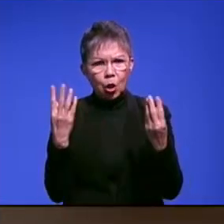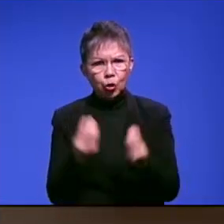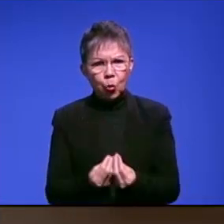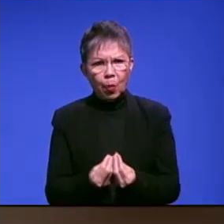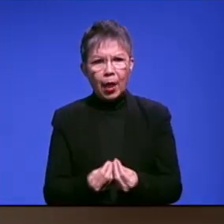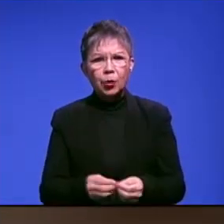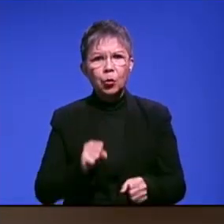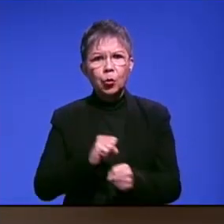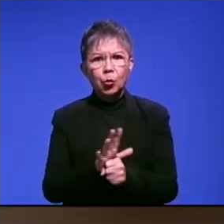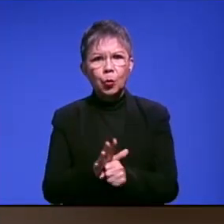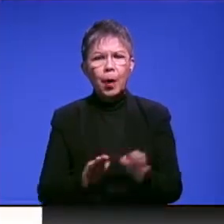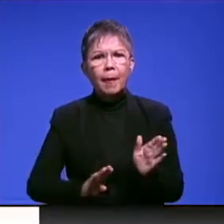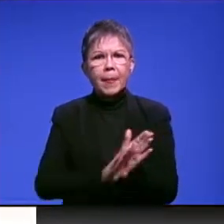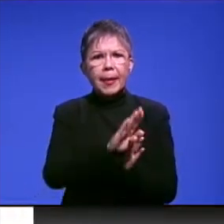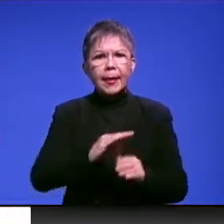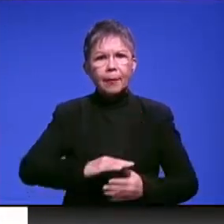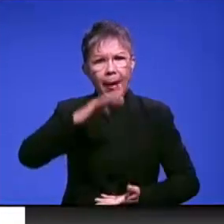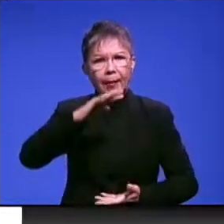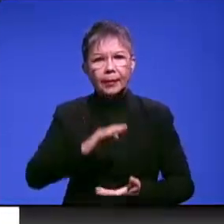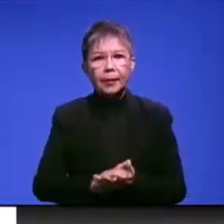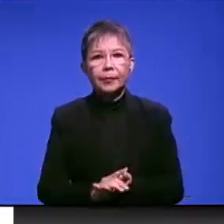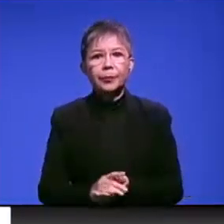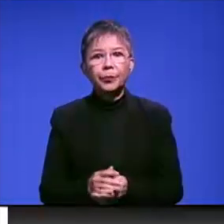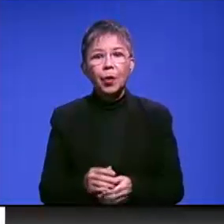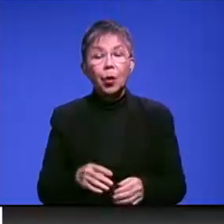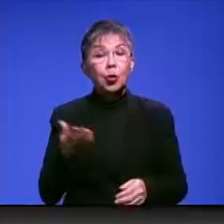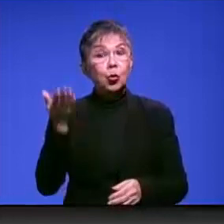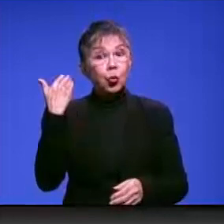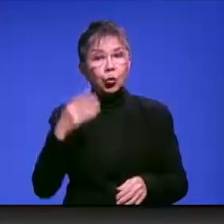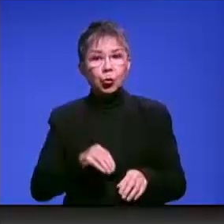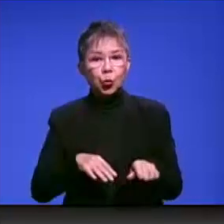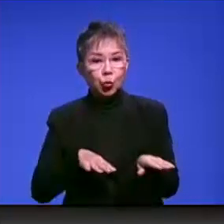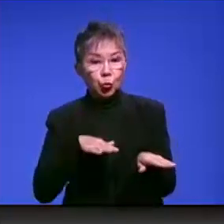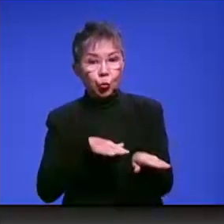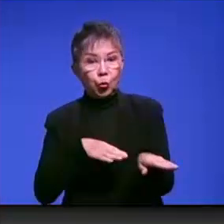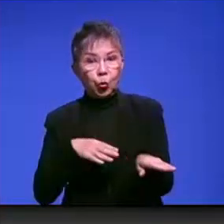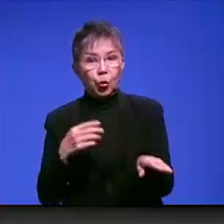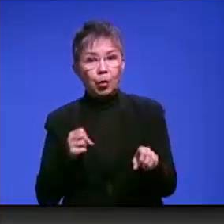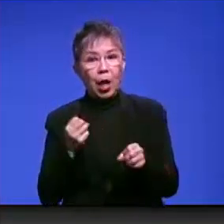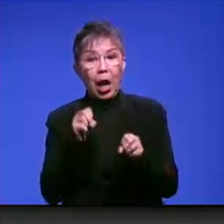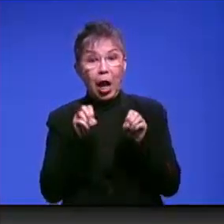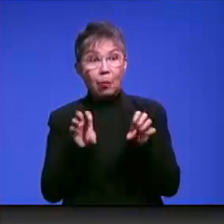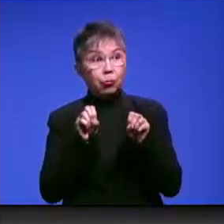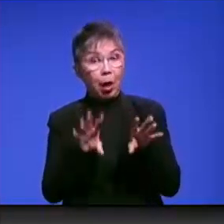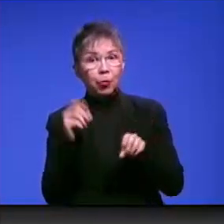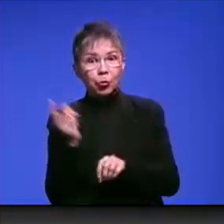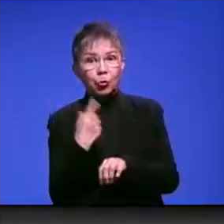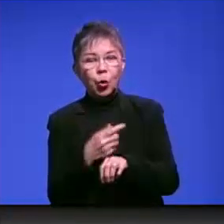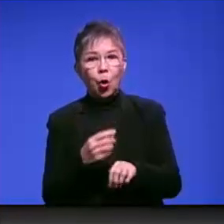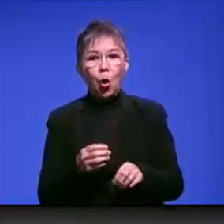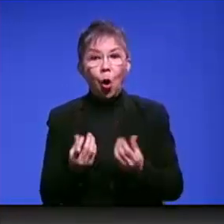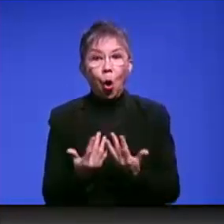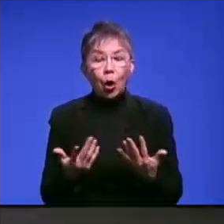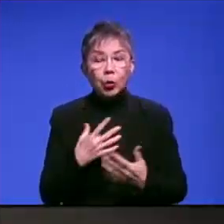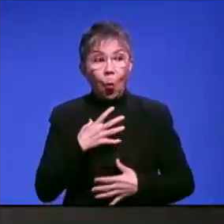penularan COVID-19 meningkat. Sebelum viral, antrian ambulans nyala lampu seluruh unit di Wisma Atlet sempat membuat warga